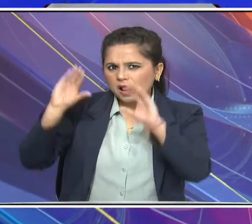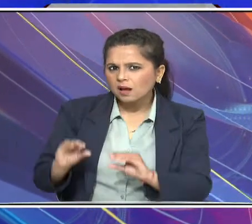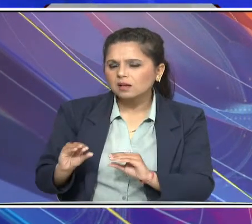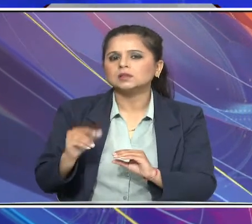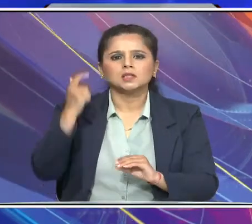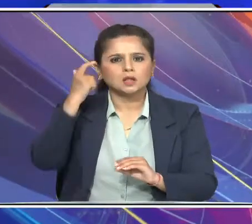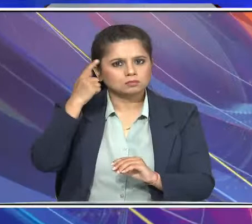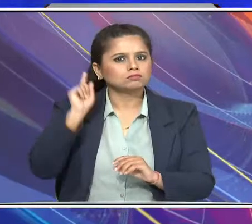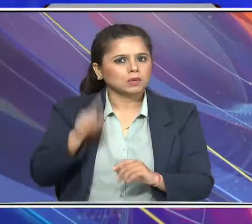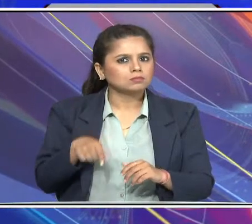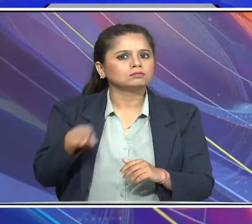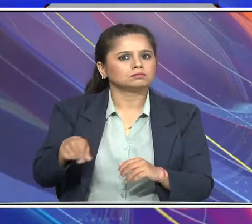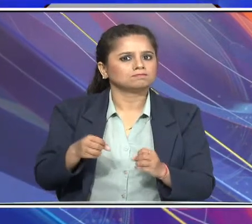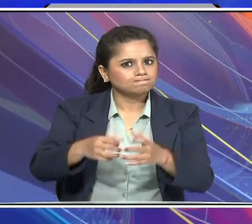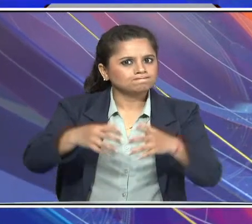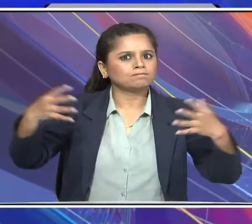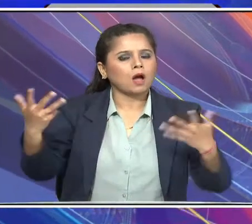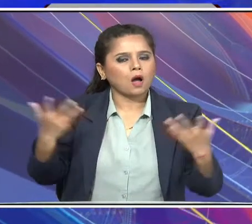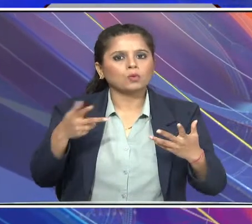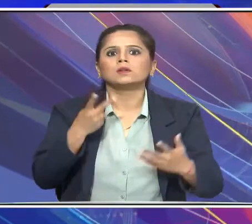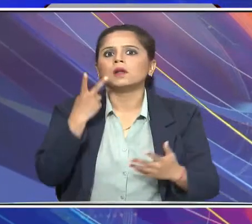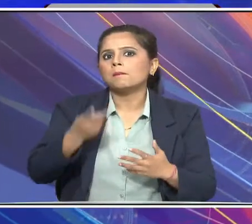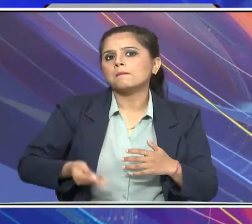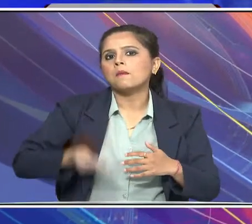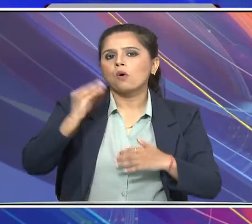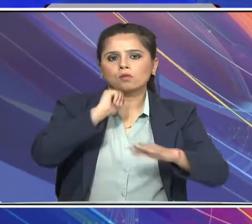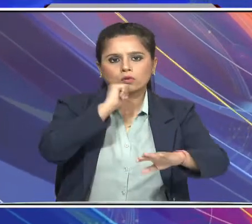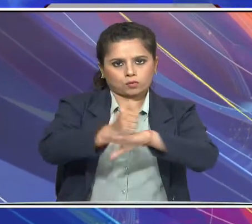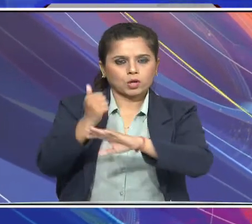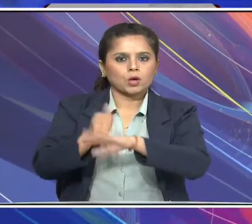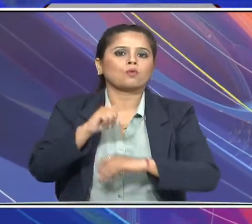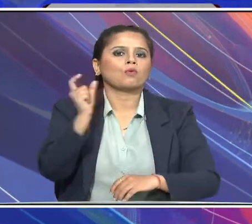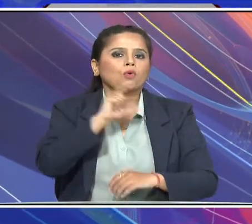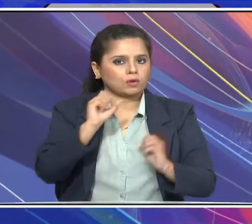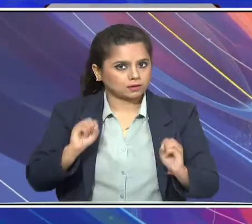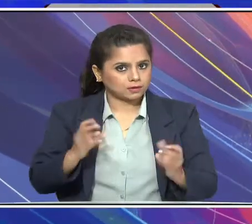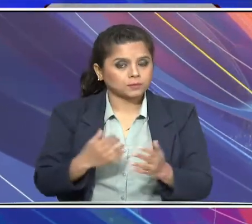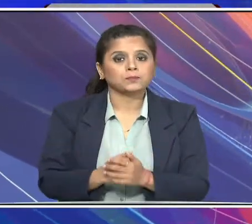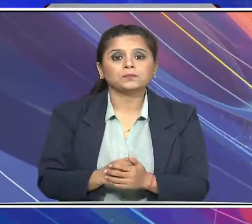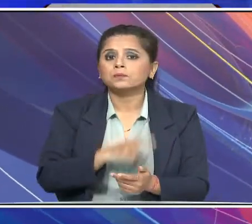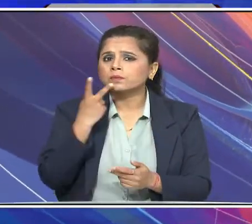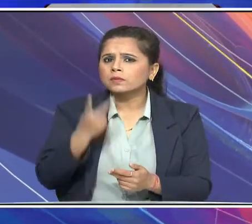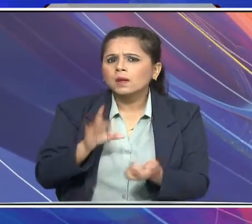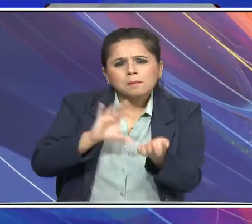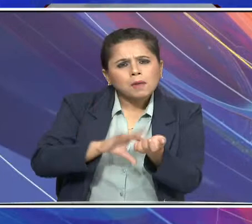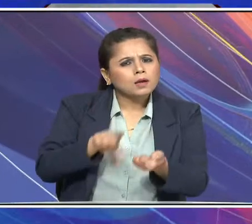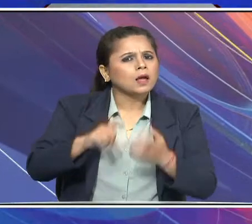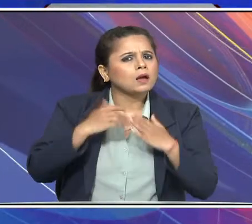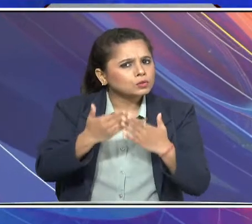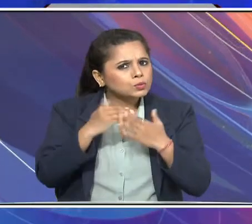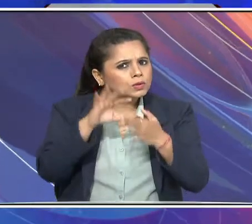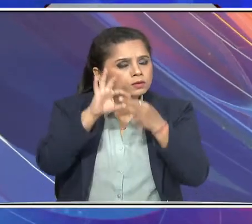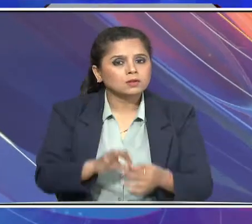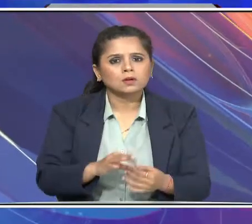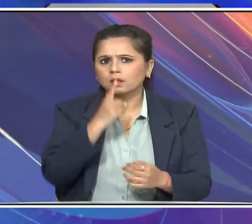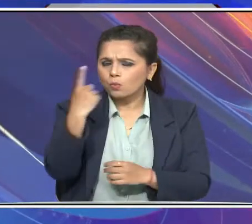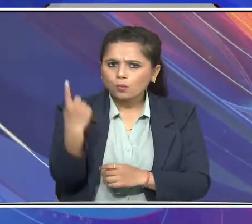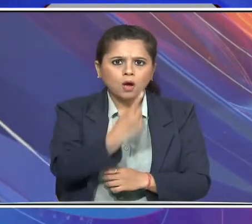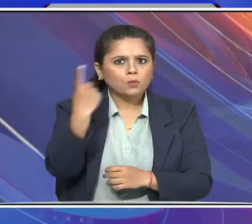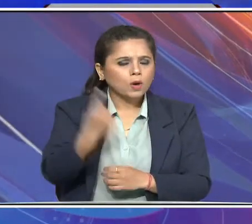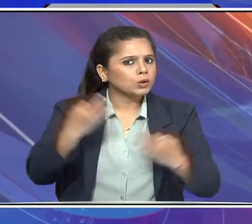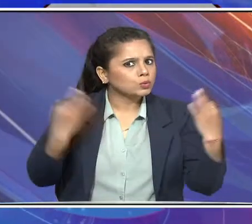उसकी संख्या को बहुत वृद्धि की तो वहीं पर मेडिकल शिक्षा के क्षेत्र में एक के बाद दूसरे